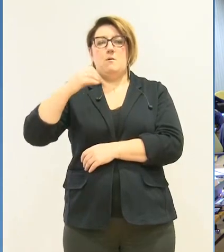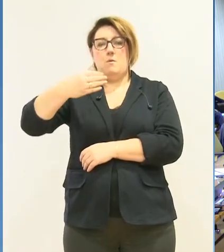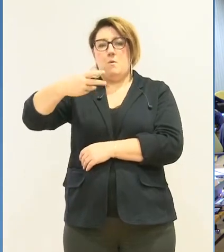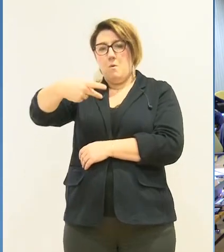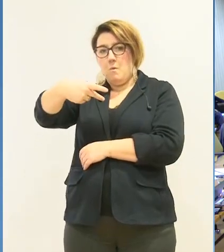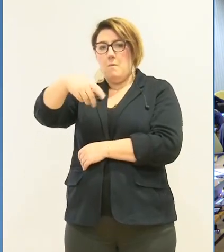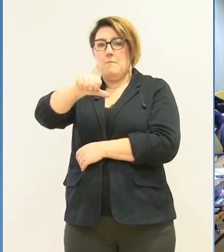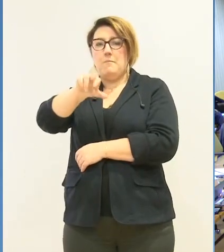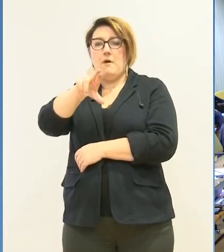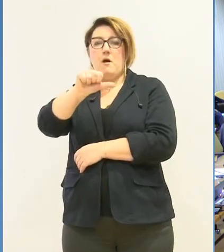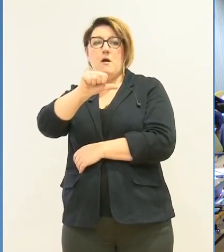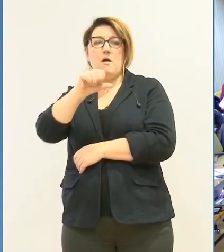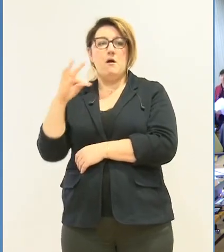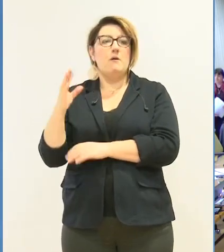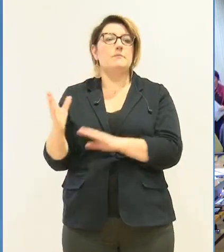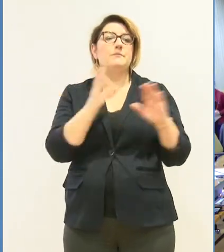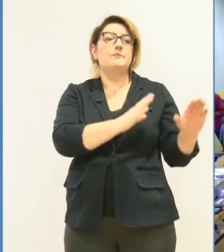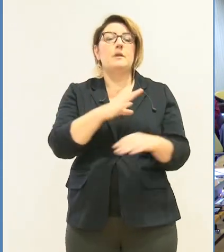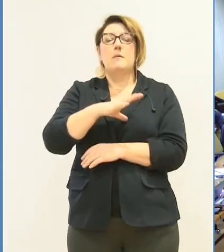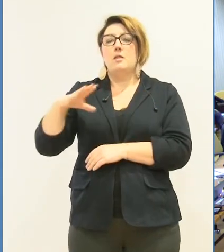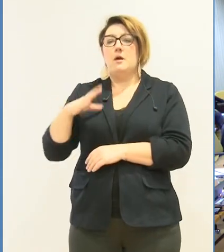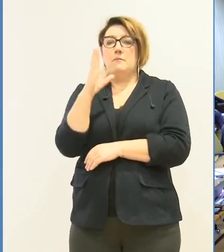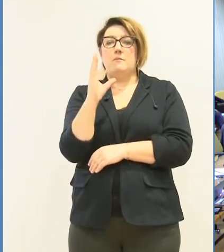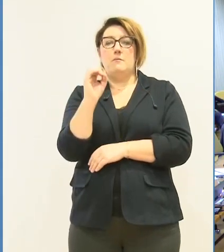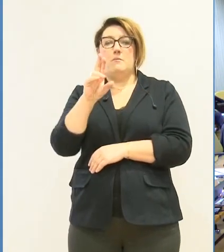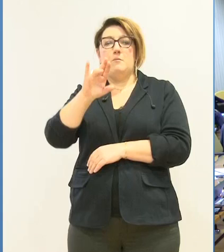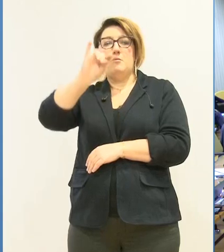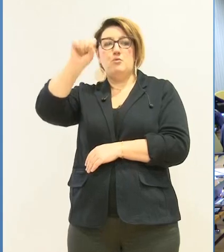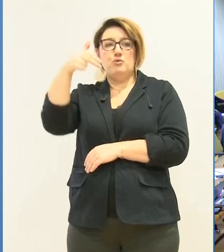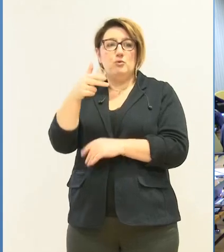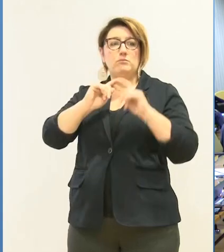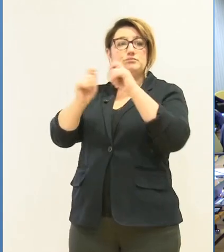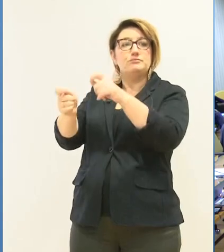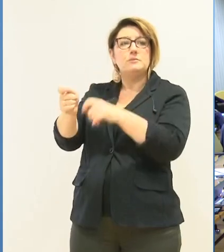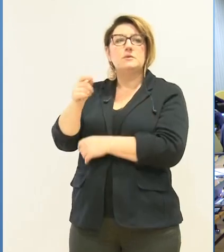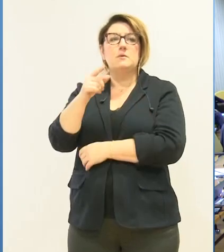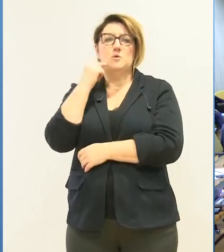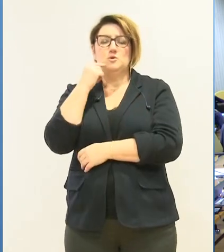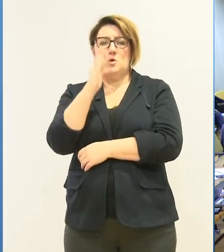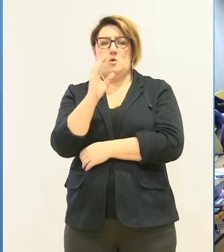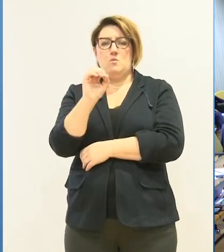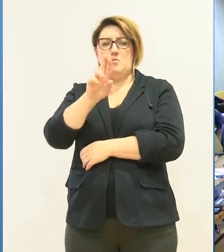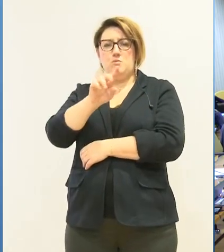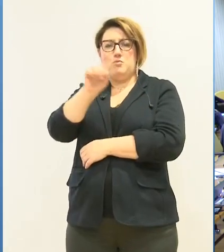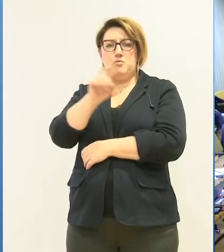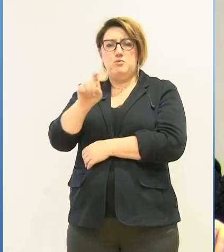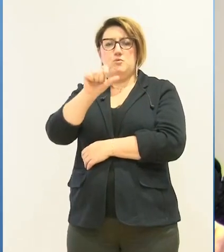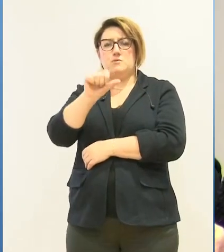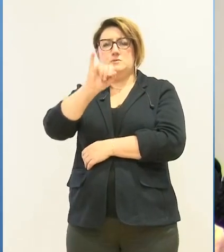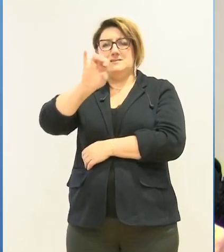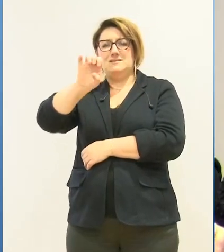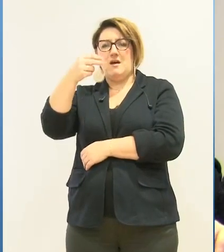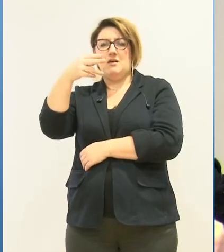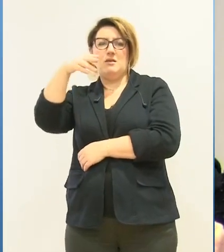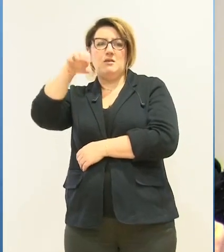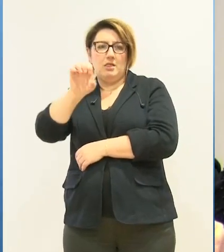alain denoyelle le cil heureux vincent fristot 4 inra cause de ne pouvoir à madame